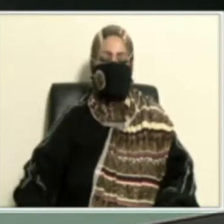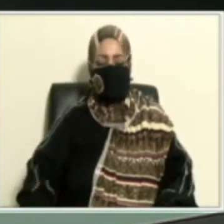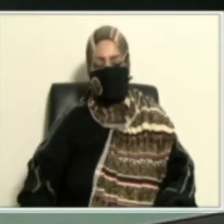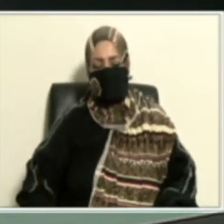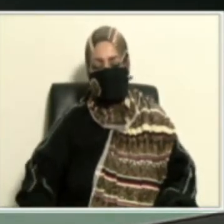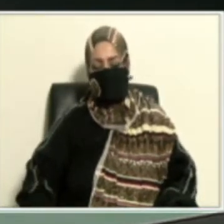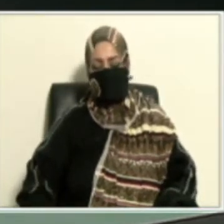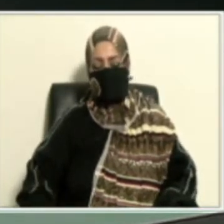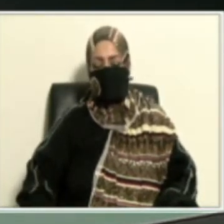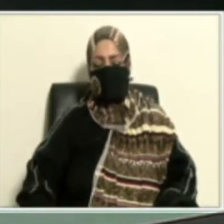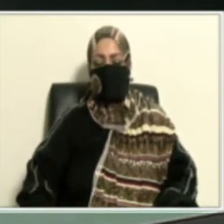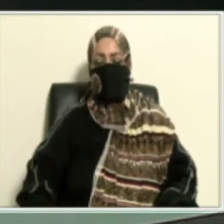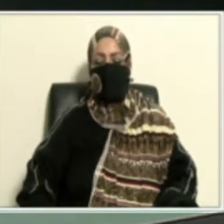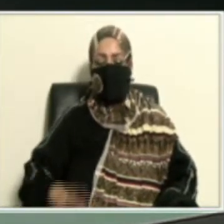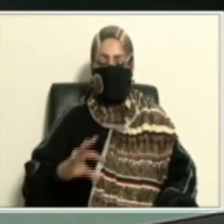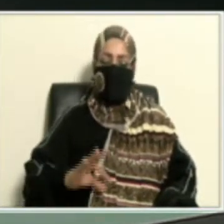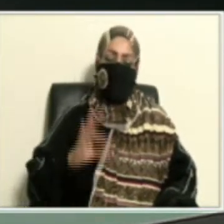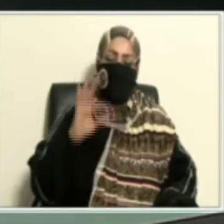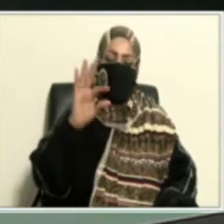يبارك الجميع.